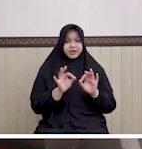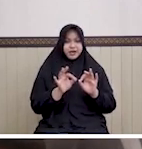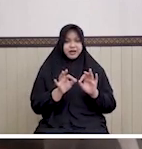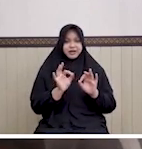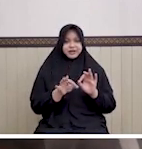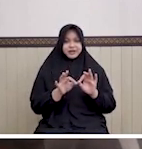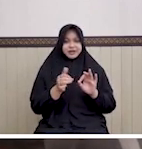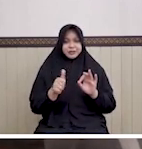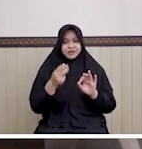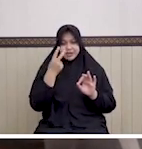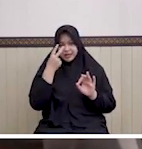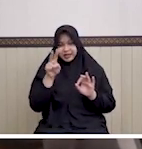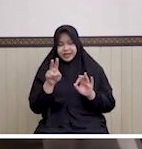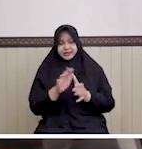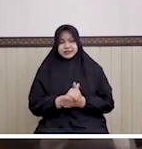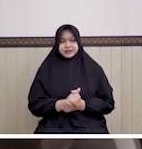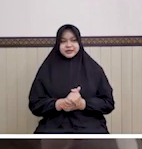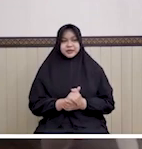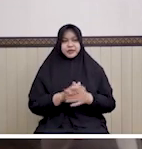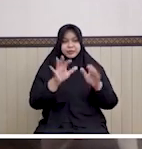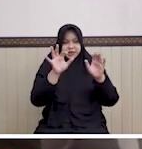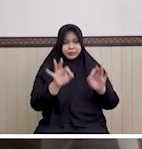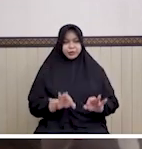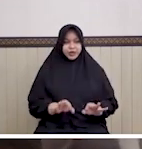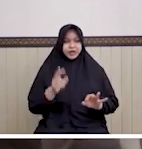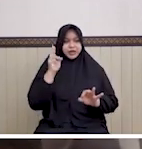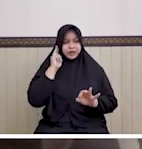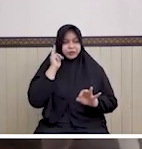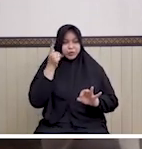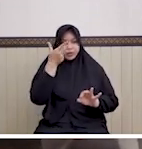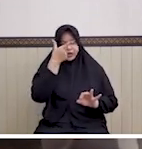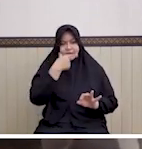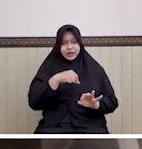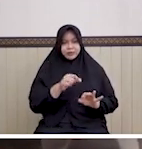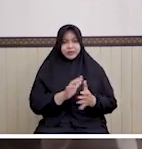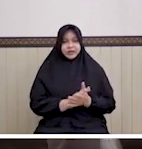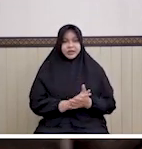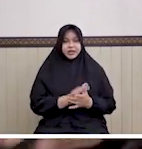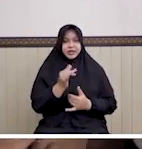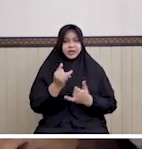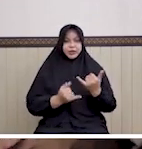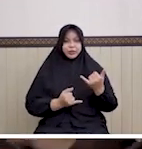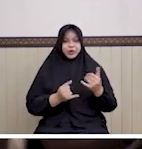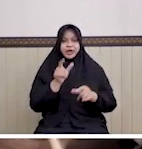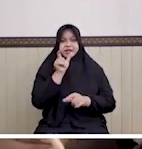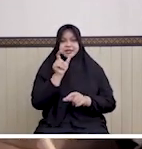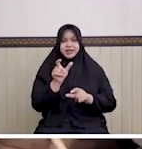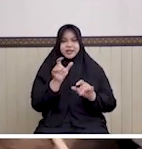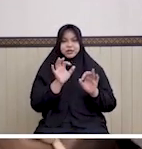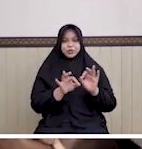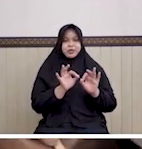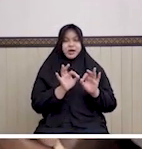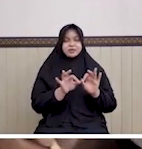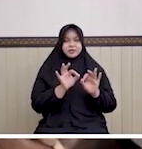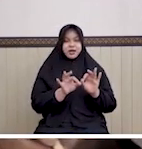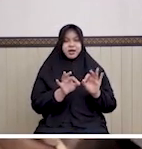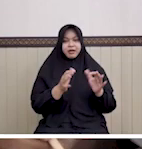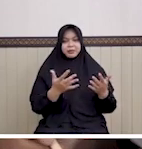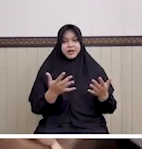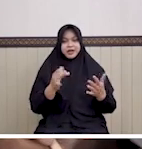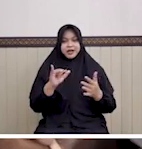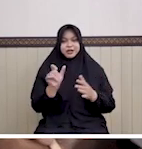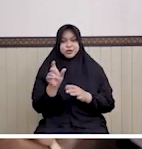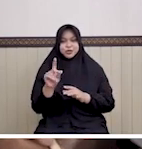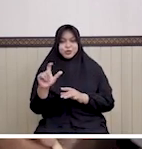bisa dicek mungkin bisa disempurnakan oleh ibu Hakim hanya menggunakan istilah jurubahasa pada